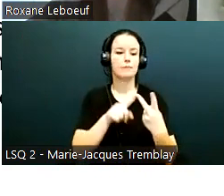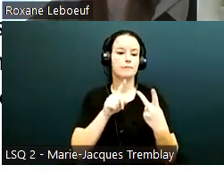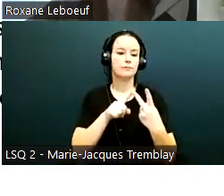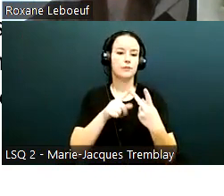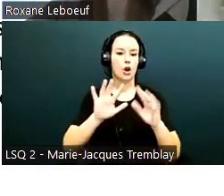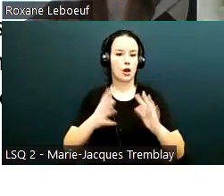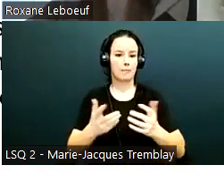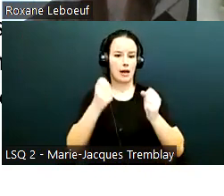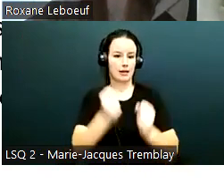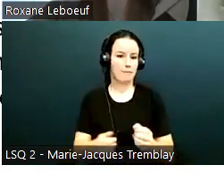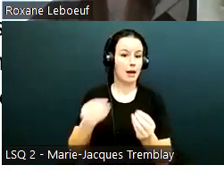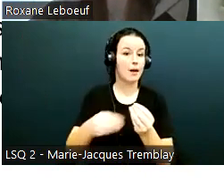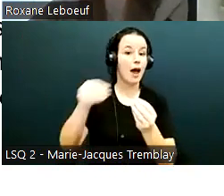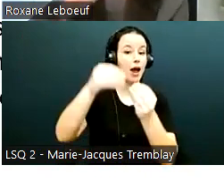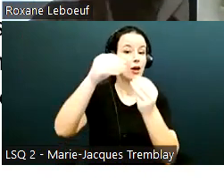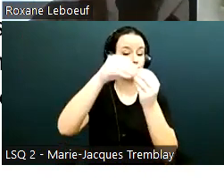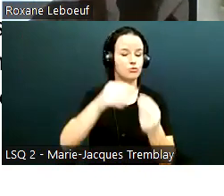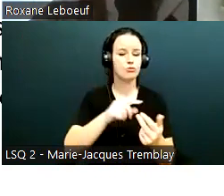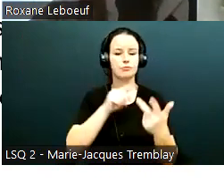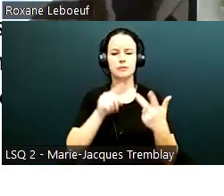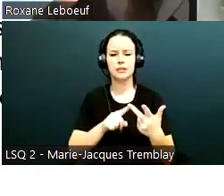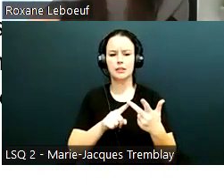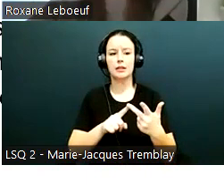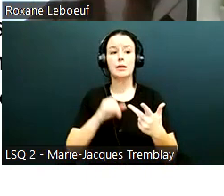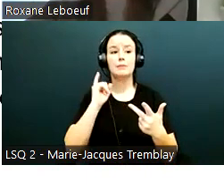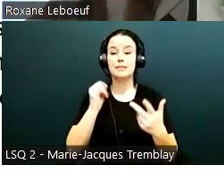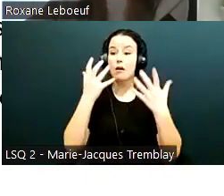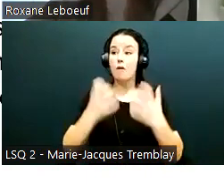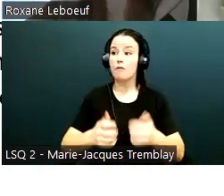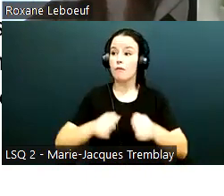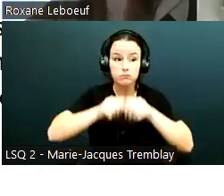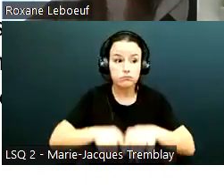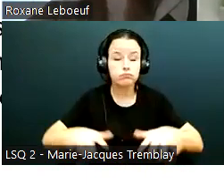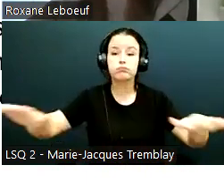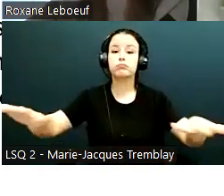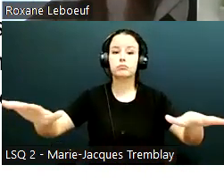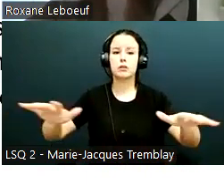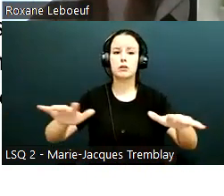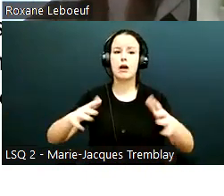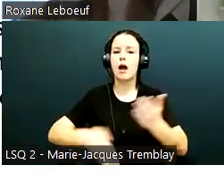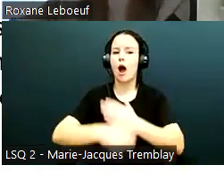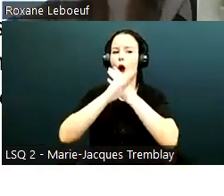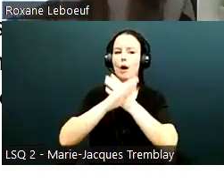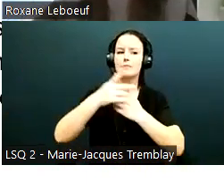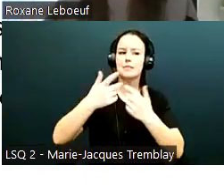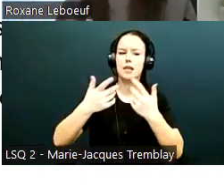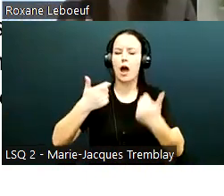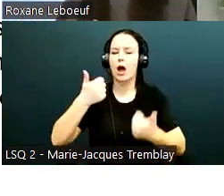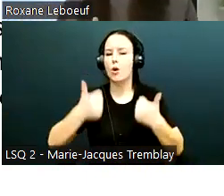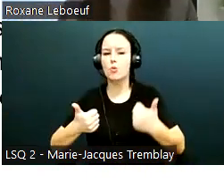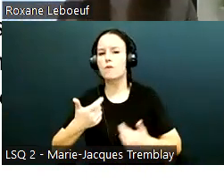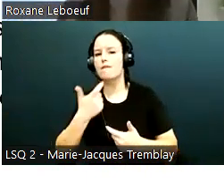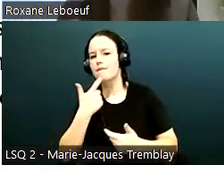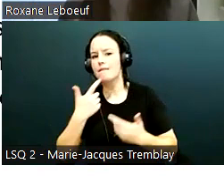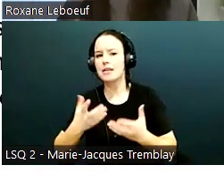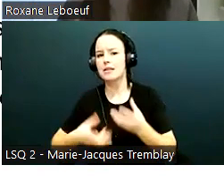après ça, quels sont les obstacles, les facilitateurs si on veut le déployer à plus grande échelle? Et donc, depuis 2023, on